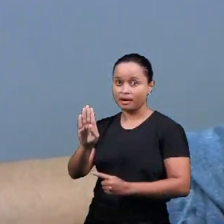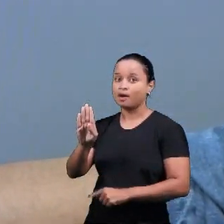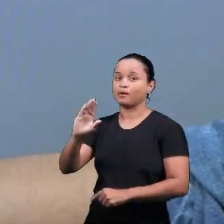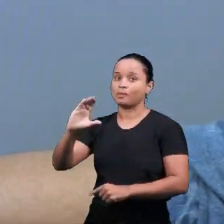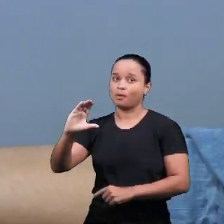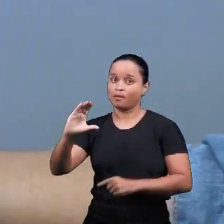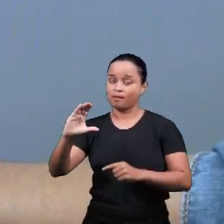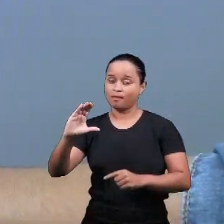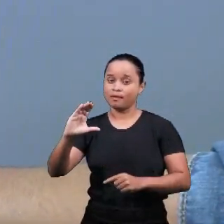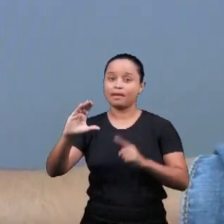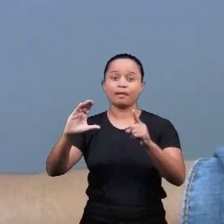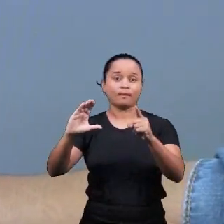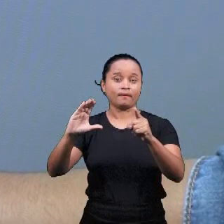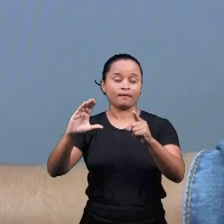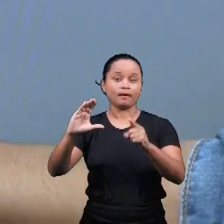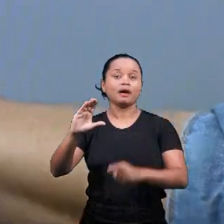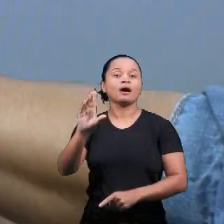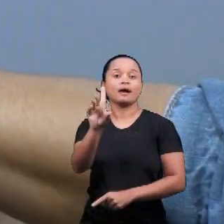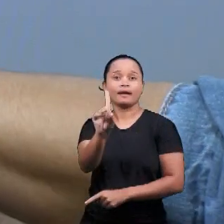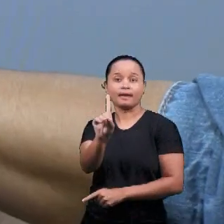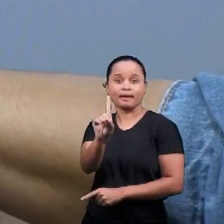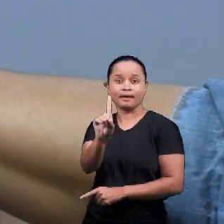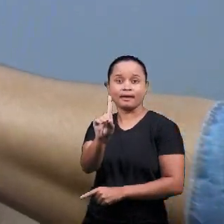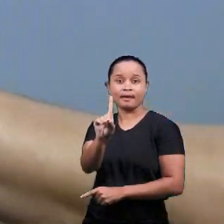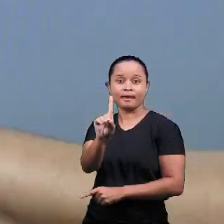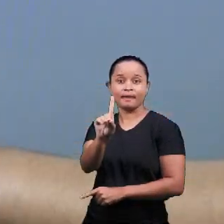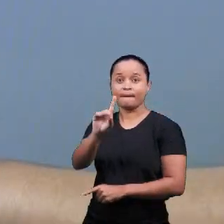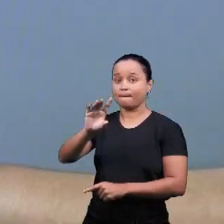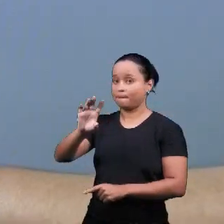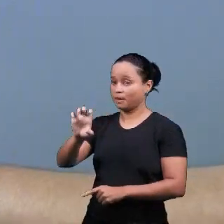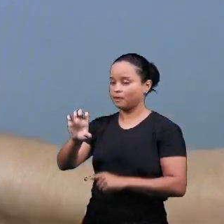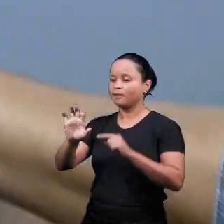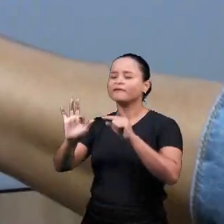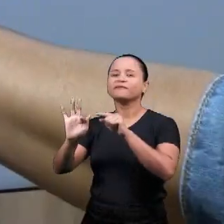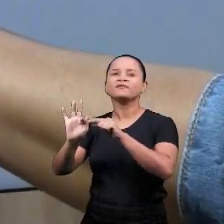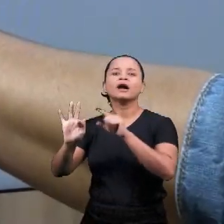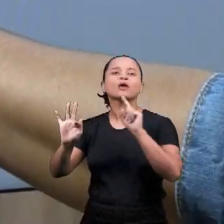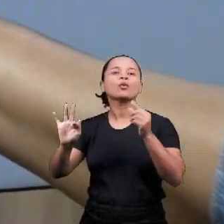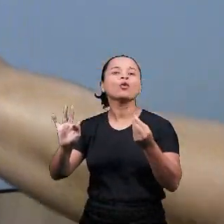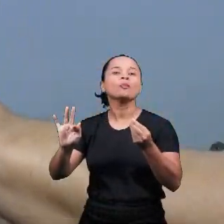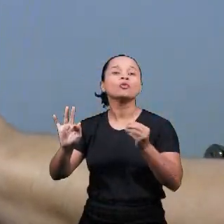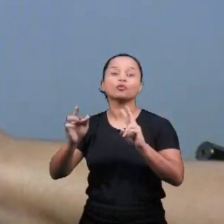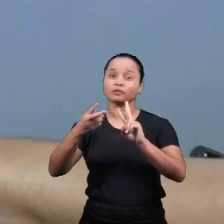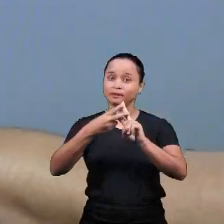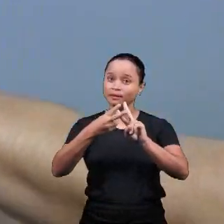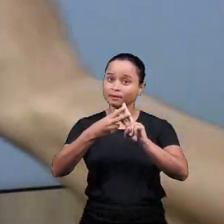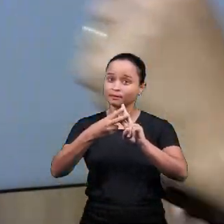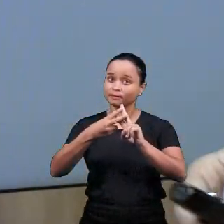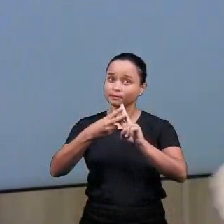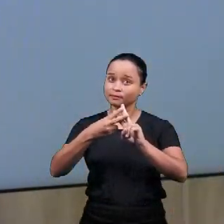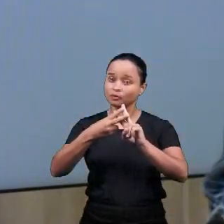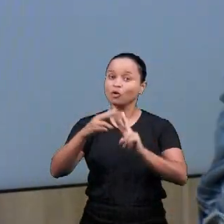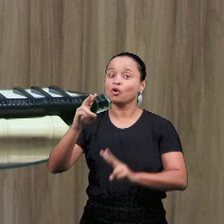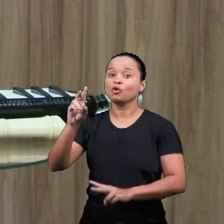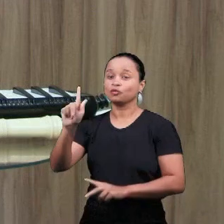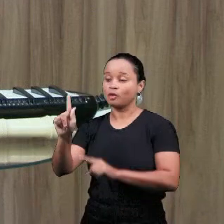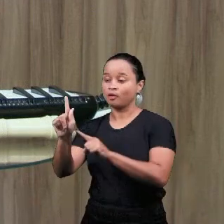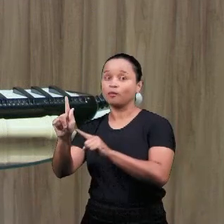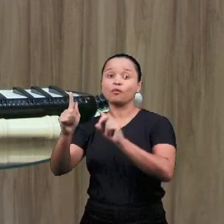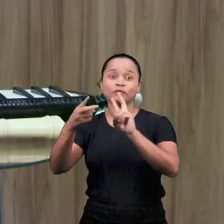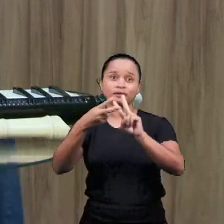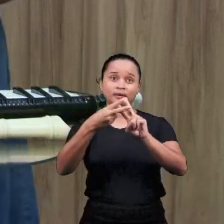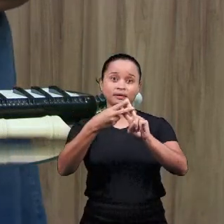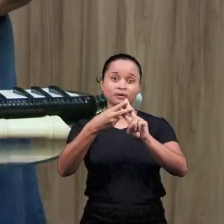noire. Ré, mi, fa, dièse, sol, dièse et la. Nous allons